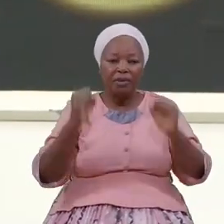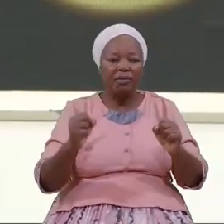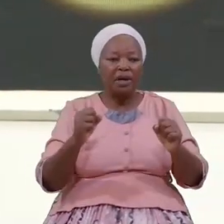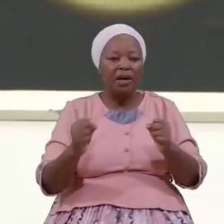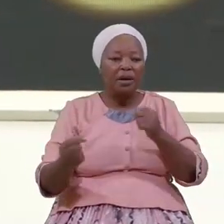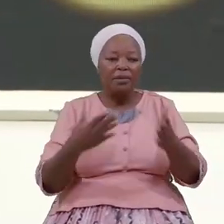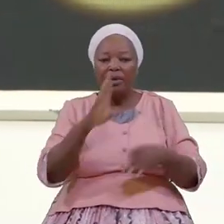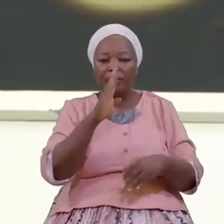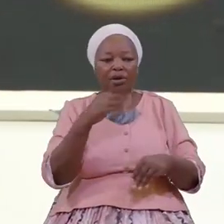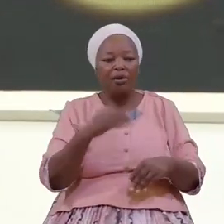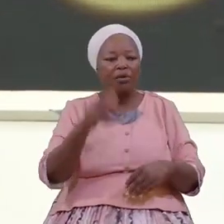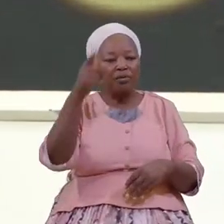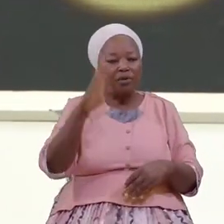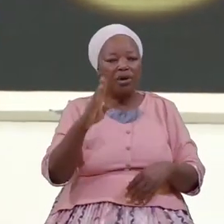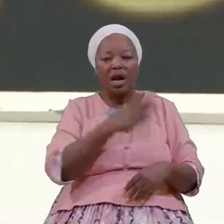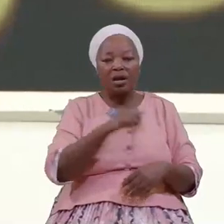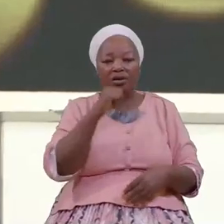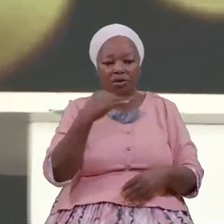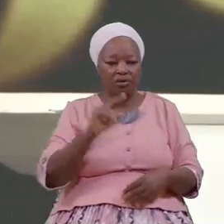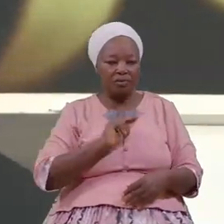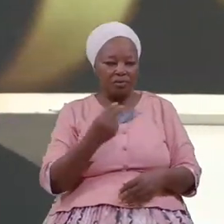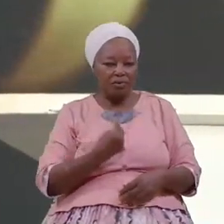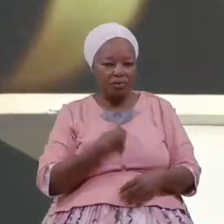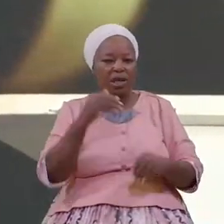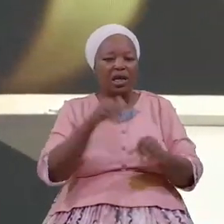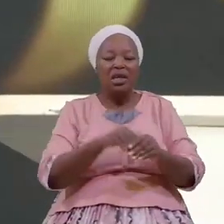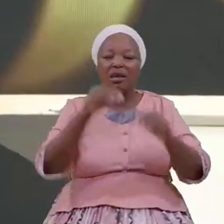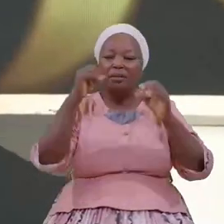soit attribuée à Dieu et non pas à nous.